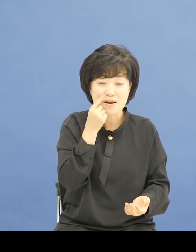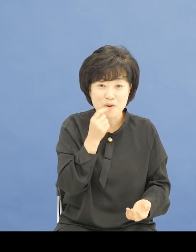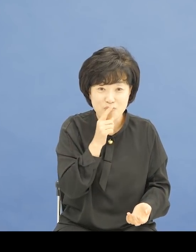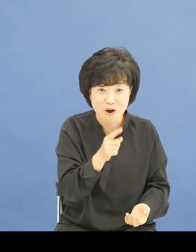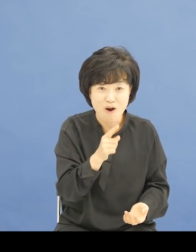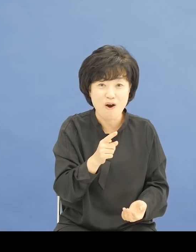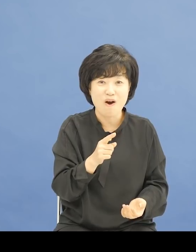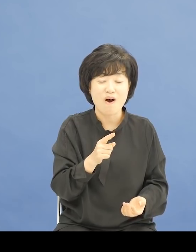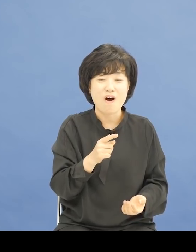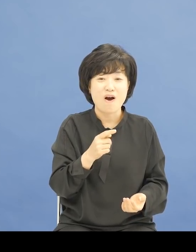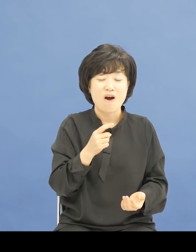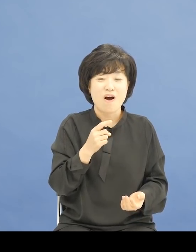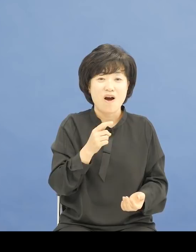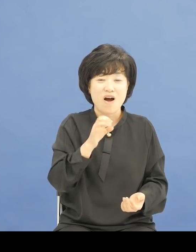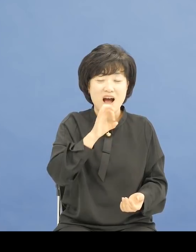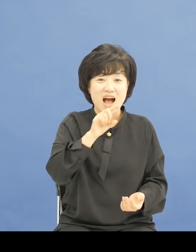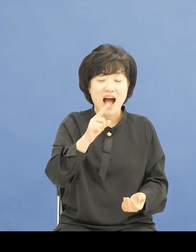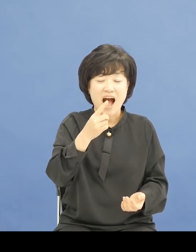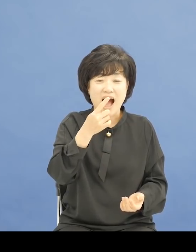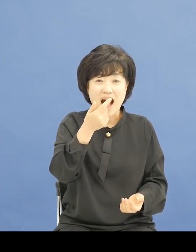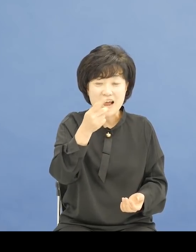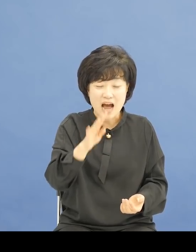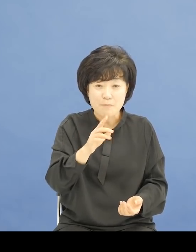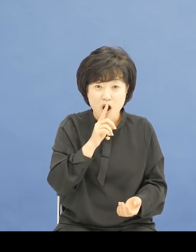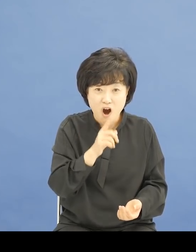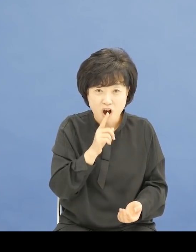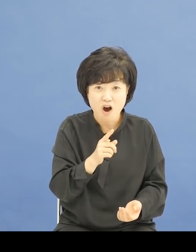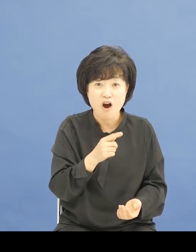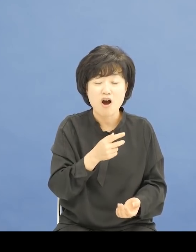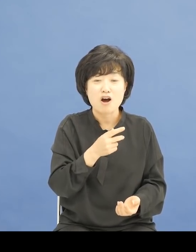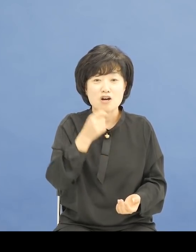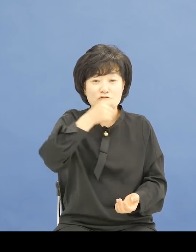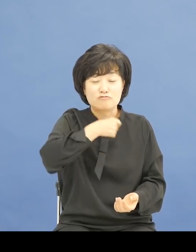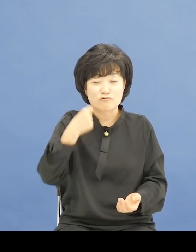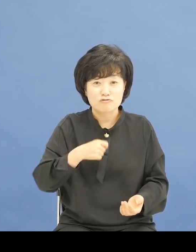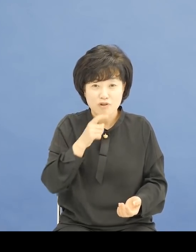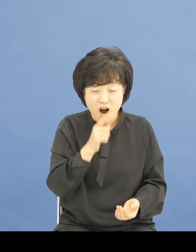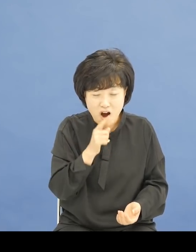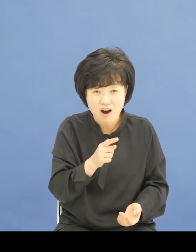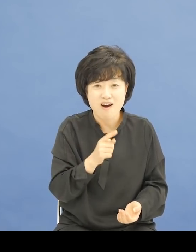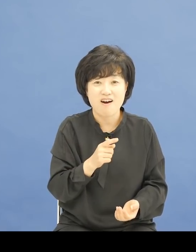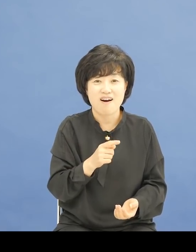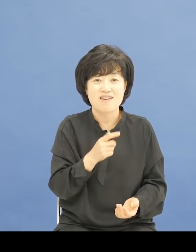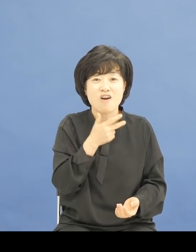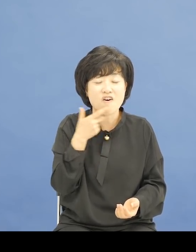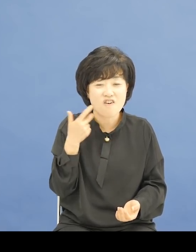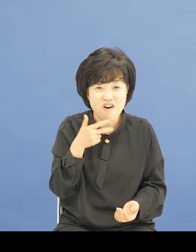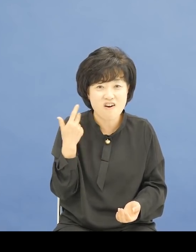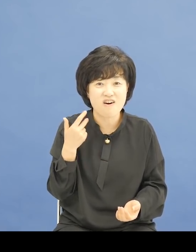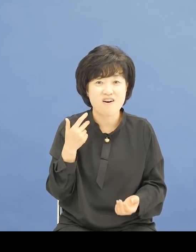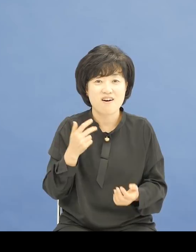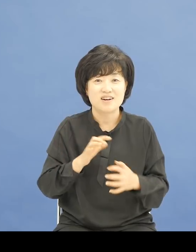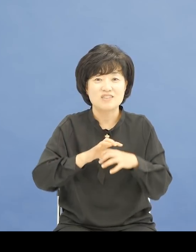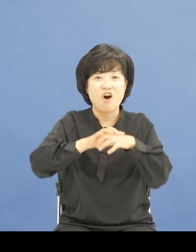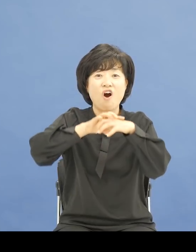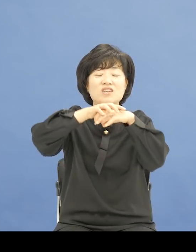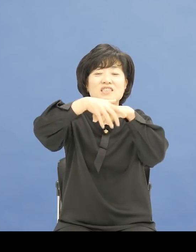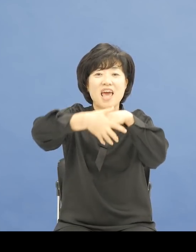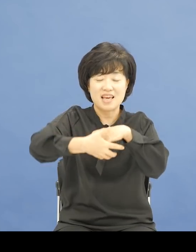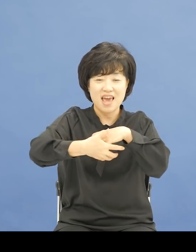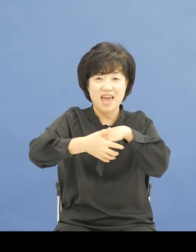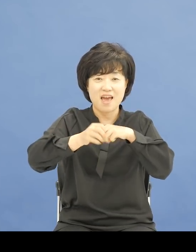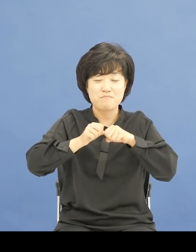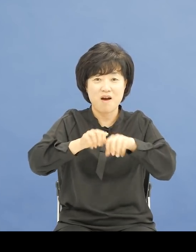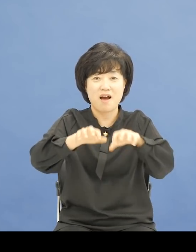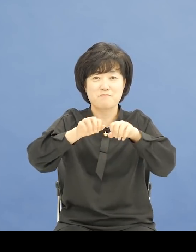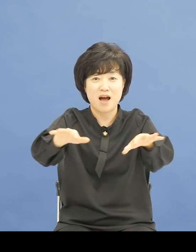아랍어 번역이 돼서. 번역까지 워낙 돼가지고 뭐 글로벌 MD 상품이 스타니까. 됐겠네요. 와. 그게 전 세계로 퍼져 나가면서 와. 이제 나중에